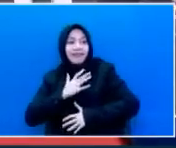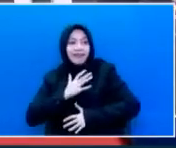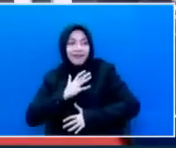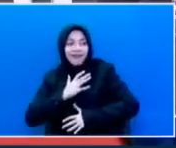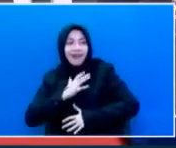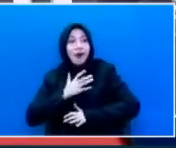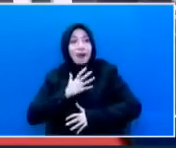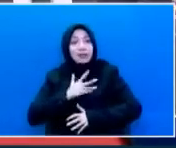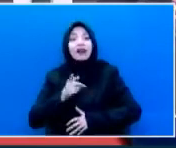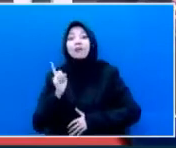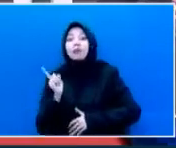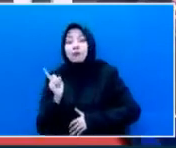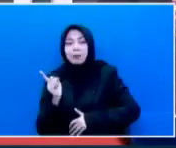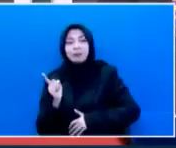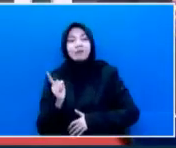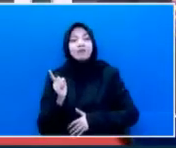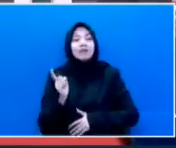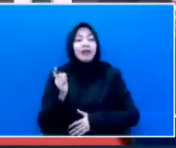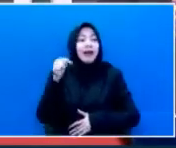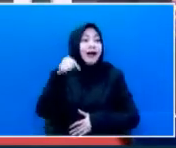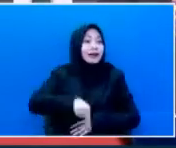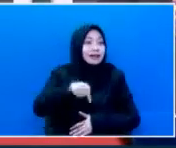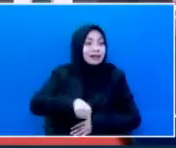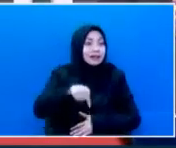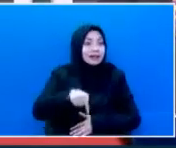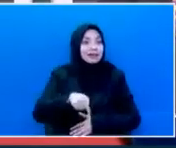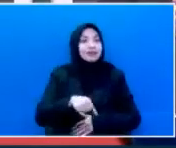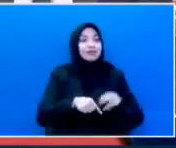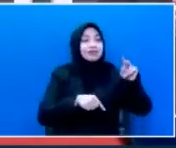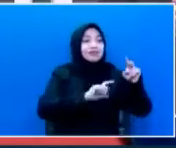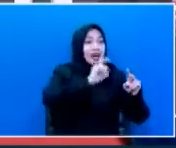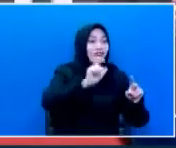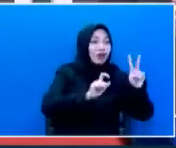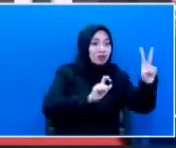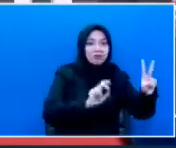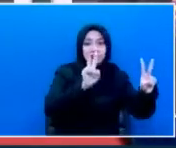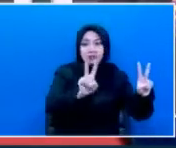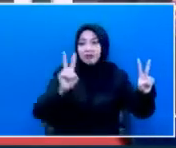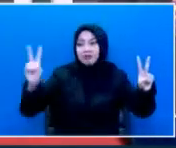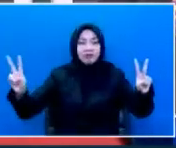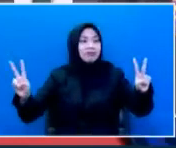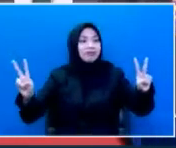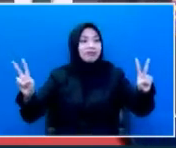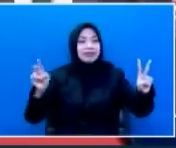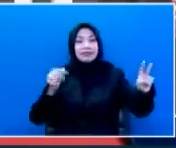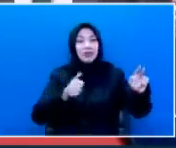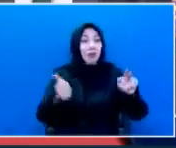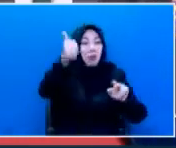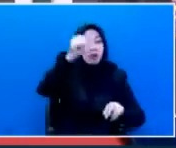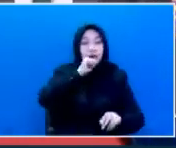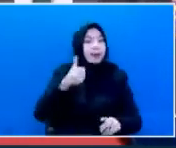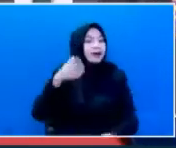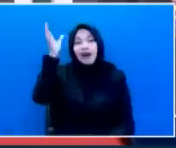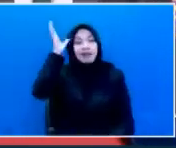bagaimanapun kan per hari ini kita juga belum bel tahu siapa yang unggul dan karena ada Mas Gibran yang